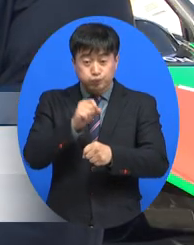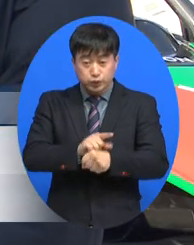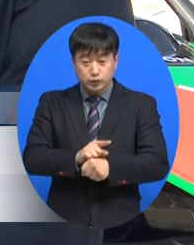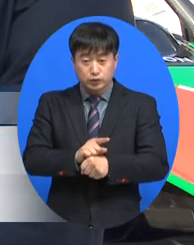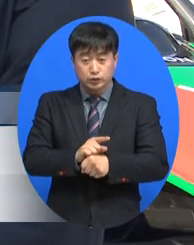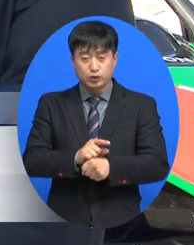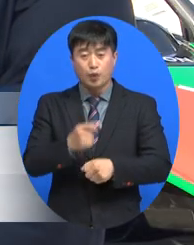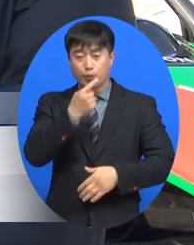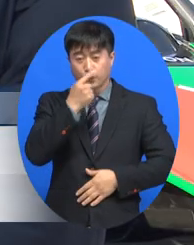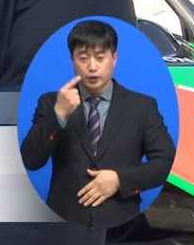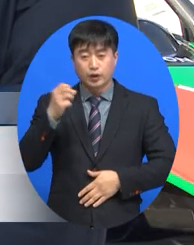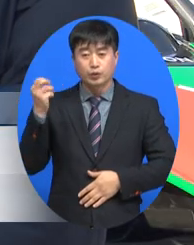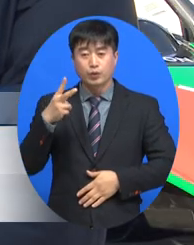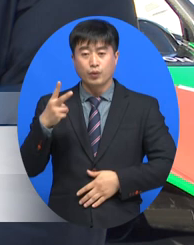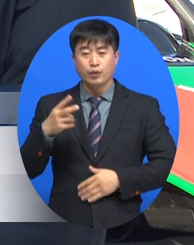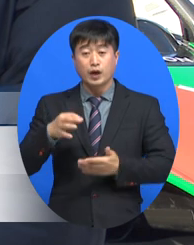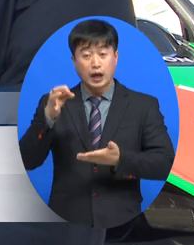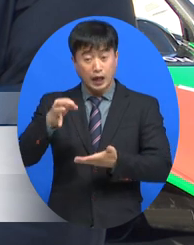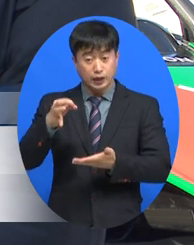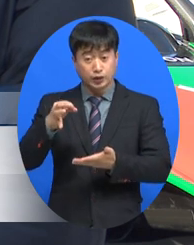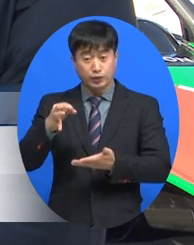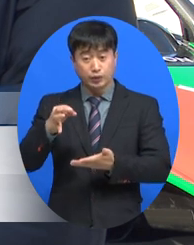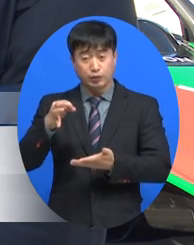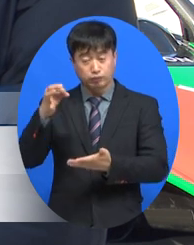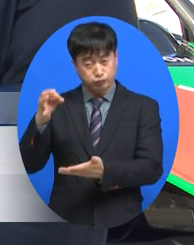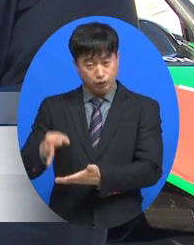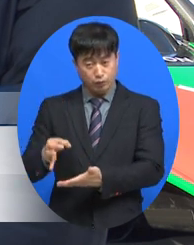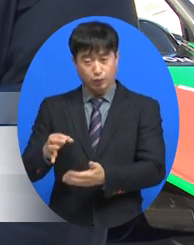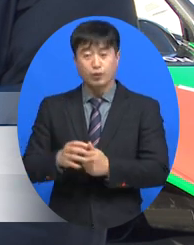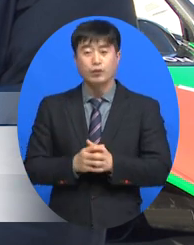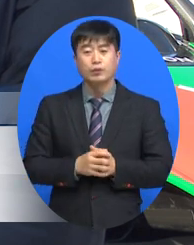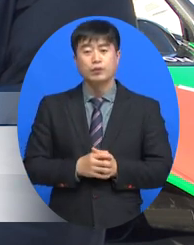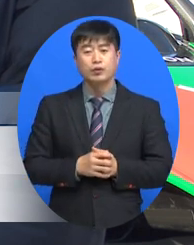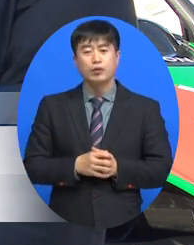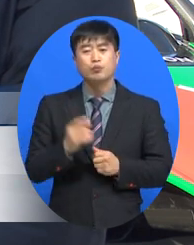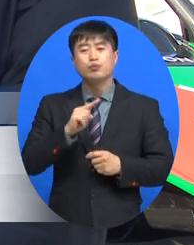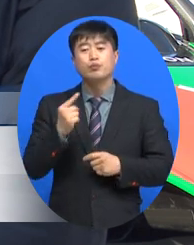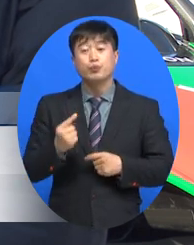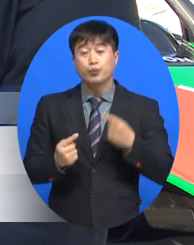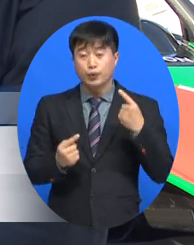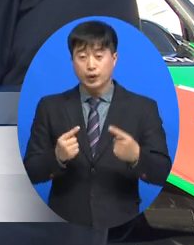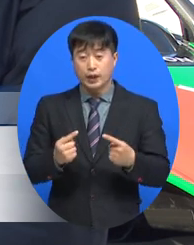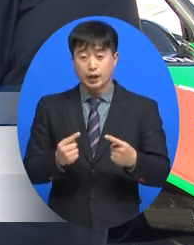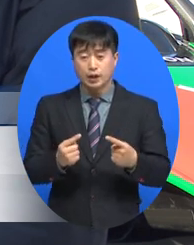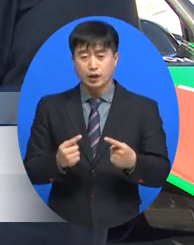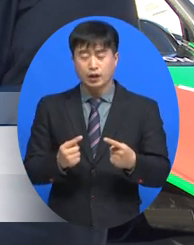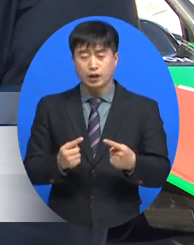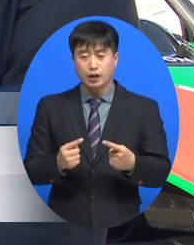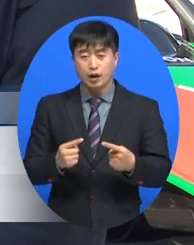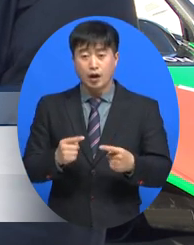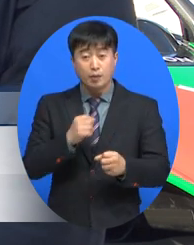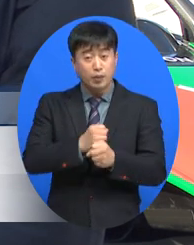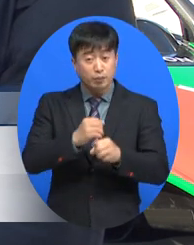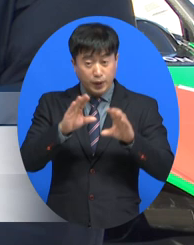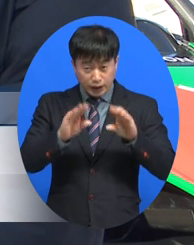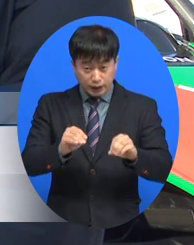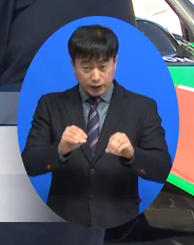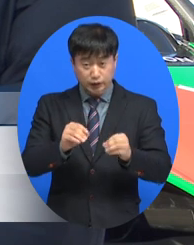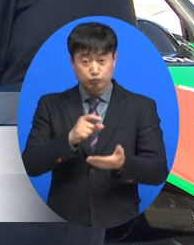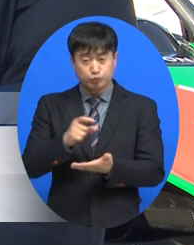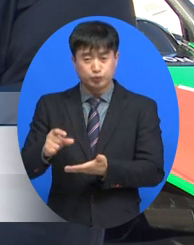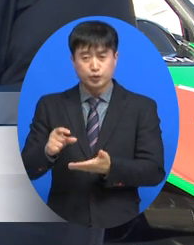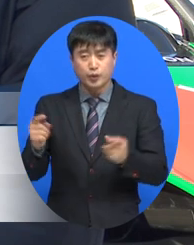보장이 되어 있는 상황에서 이제 가격도 상대적으로 저렴하고 무엇보다 이제 안 나오는 부품 같은